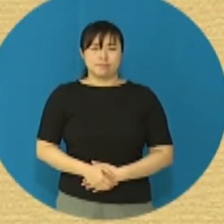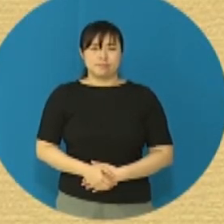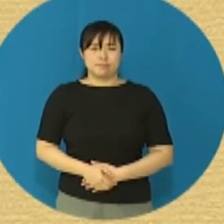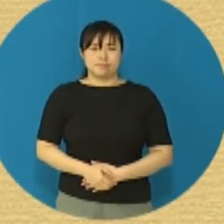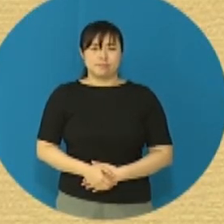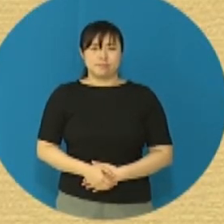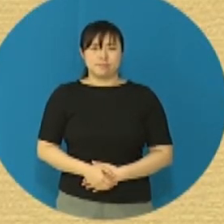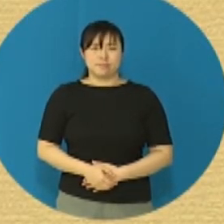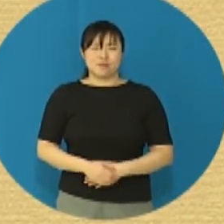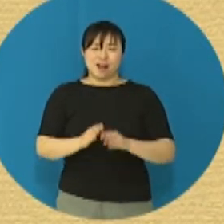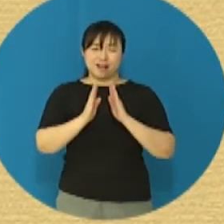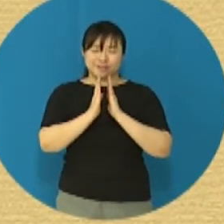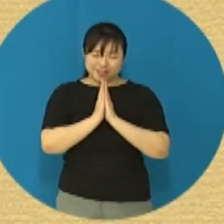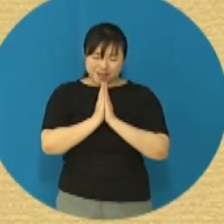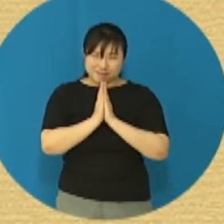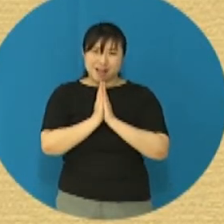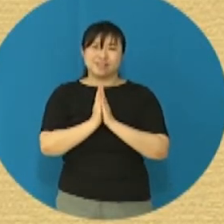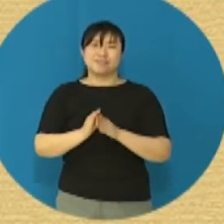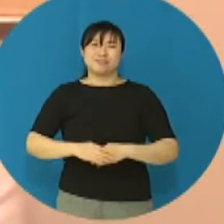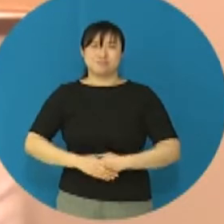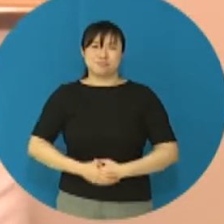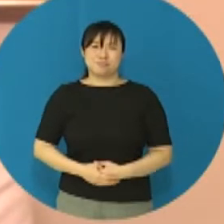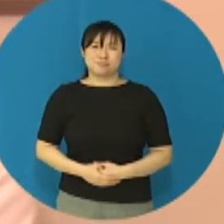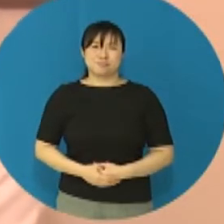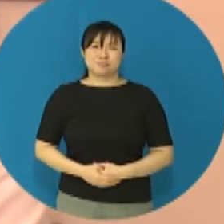いただきます。